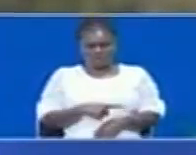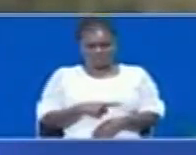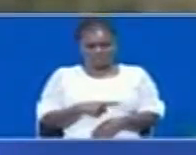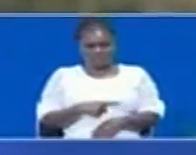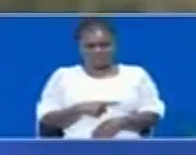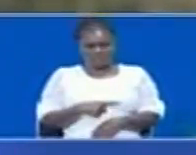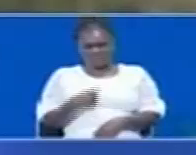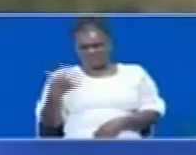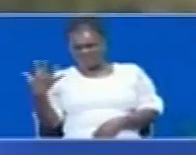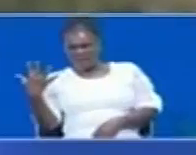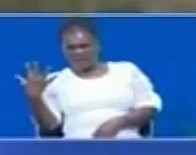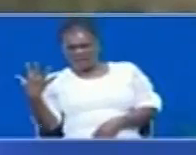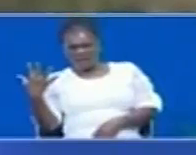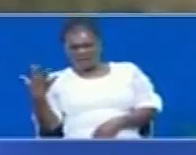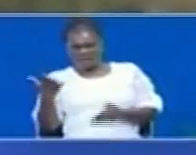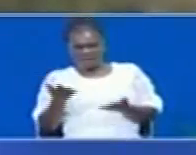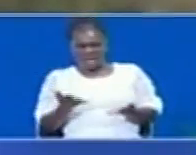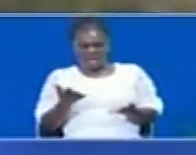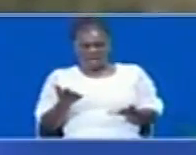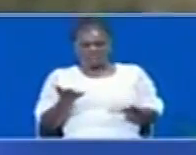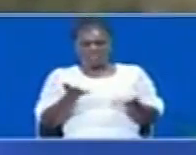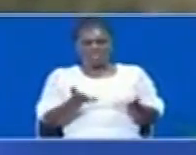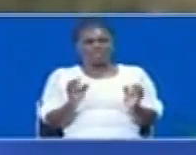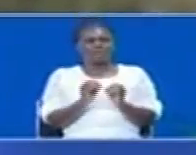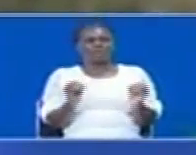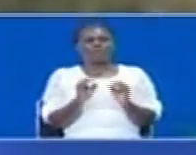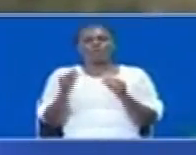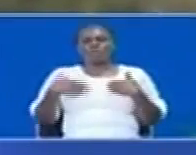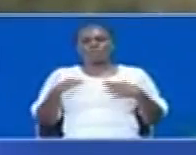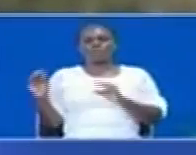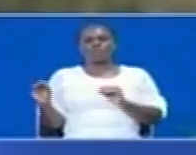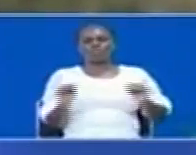5, but by now it has deteriorated completely due to migration